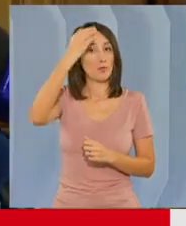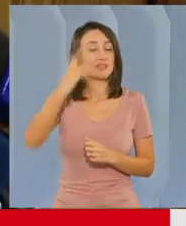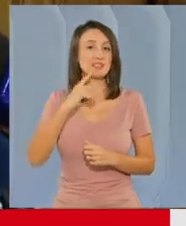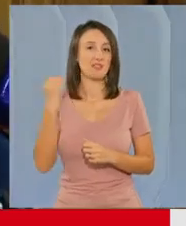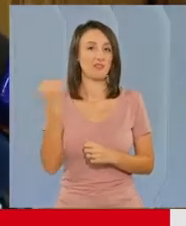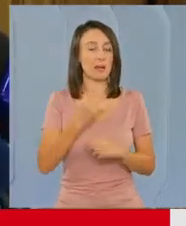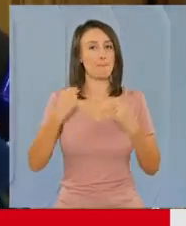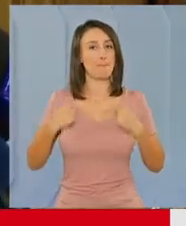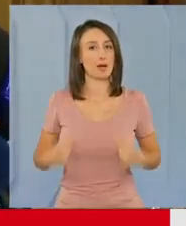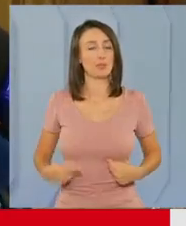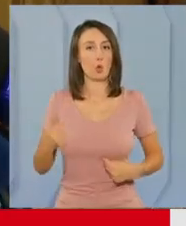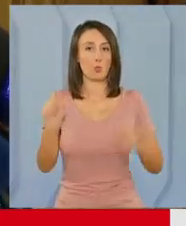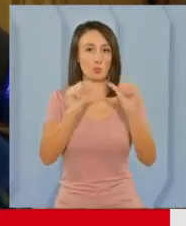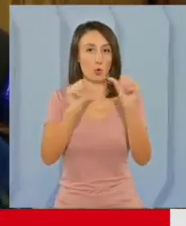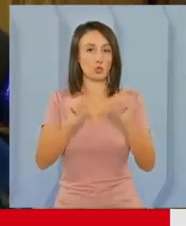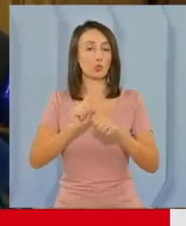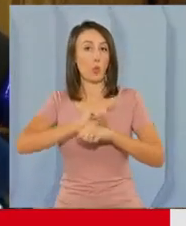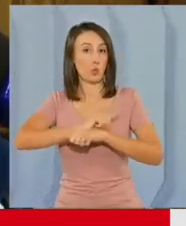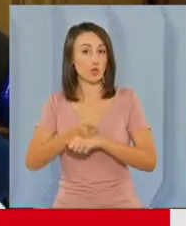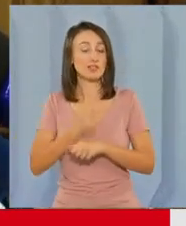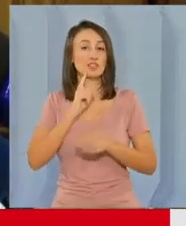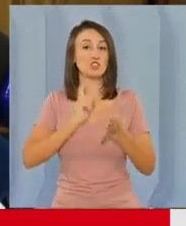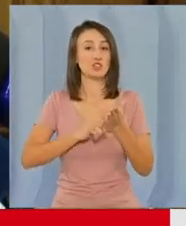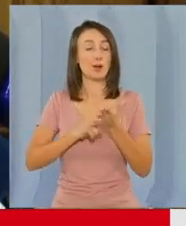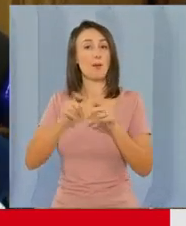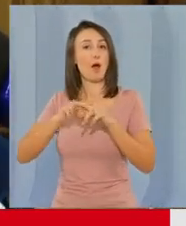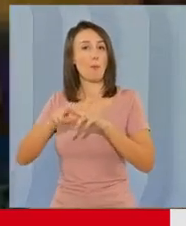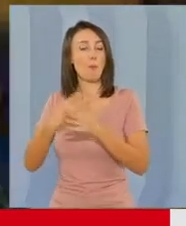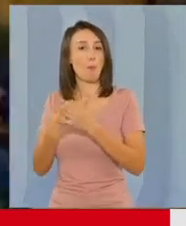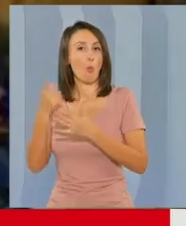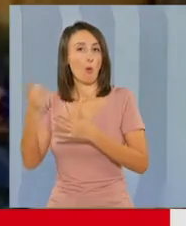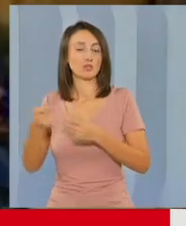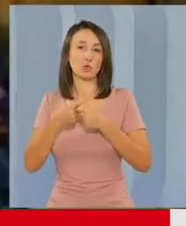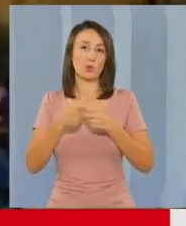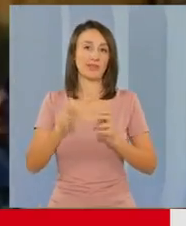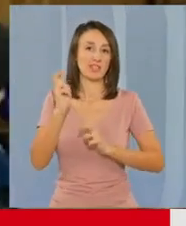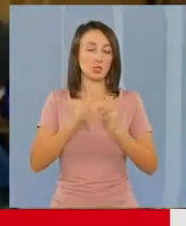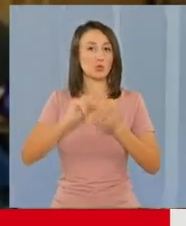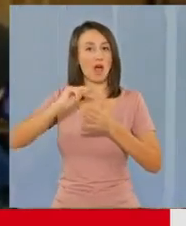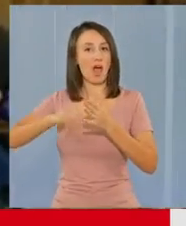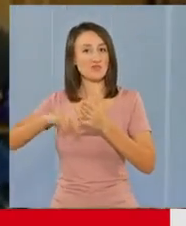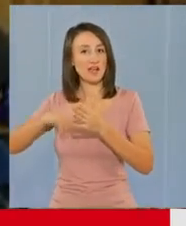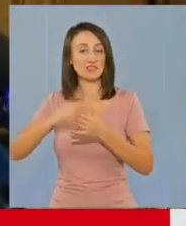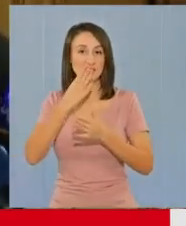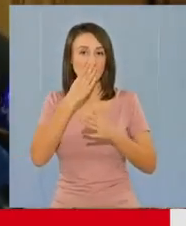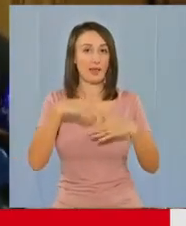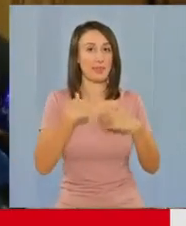vină în Parlament într-o procedură de urgență și solicităm în acest sens tuturor instituțiilor avizatoare să dea